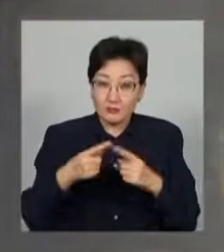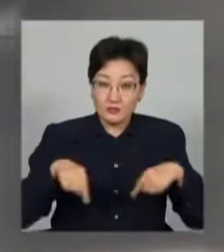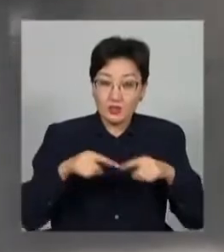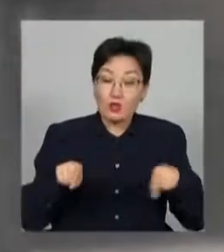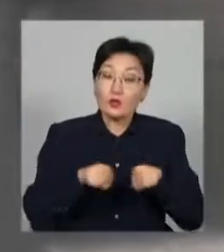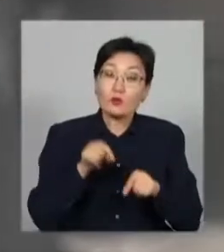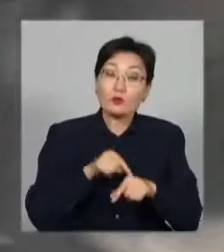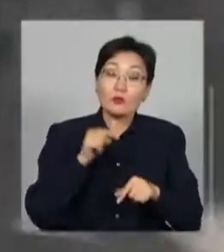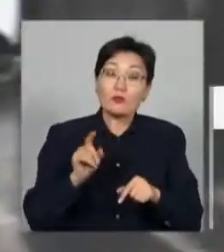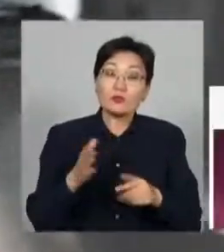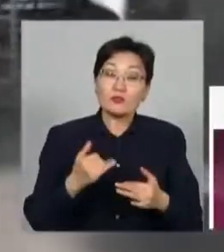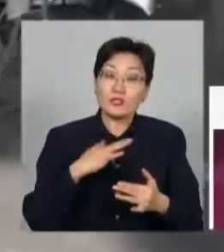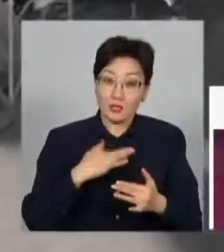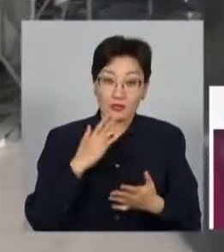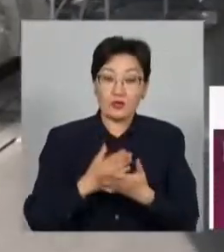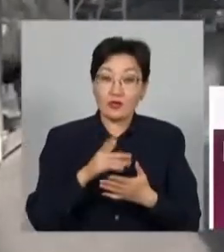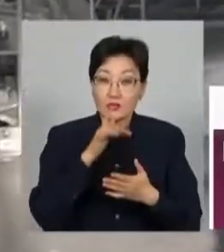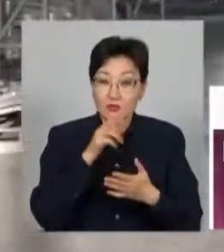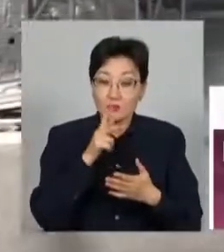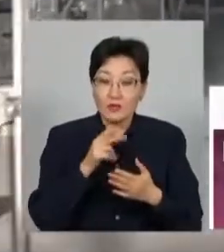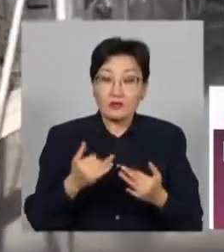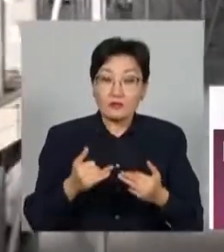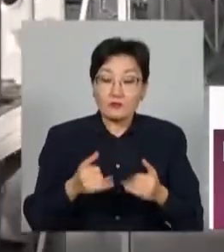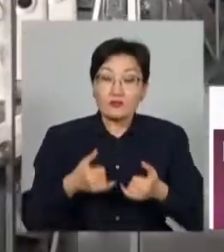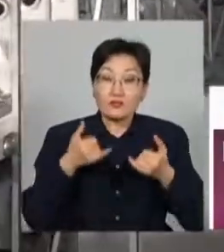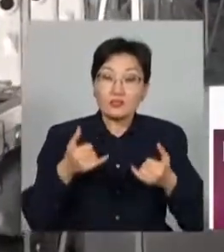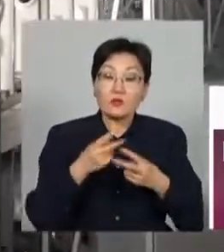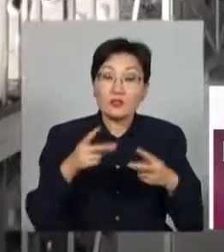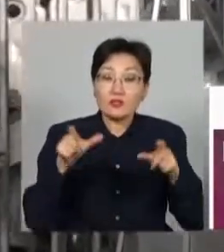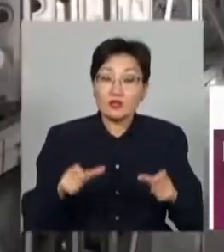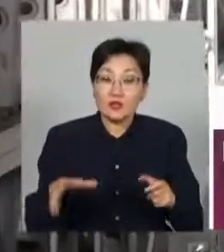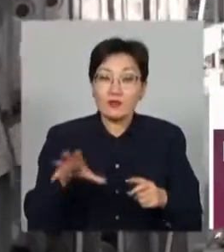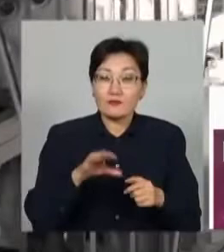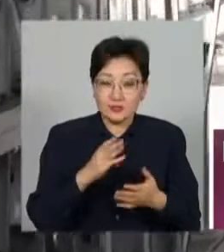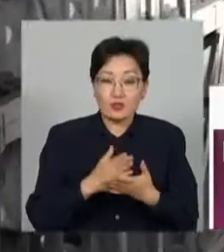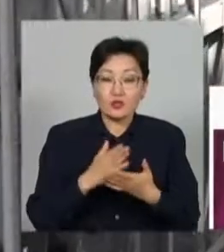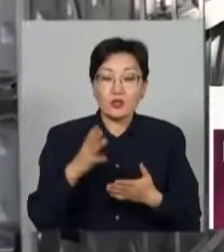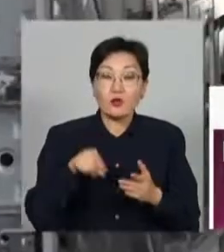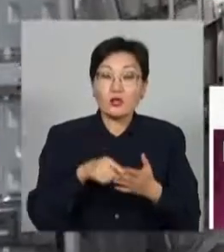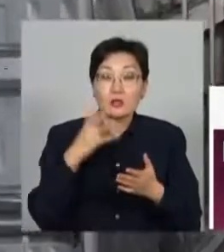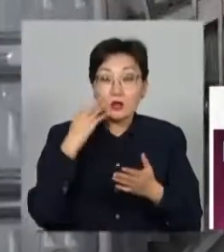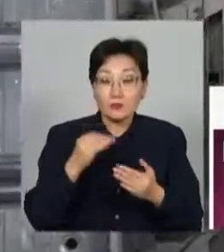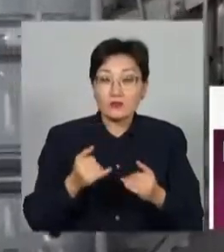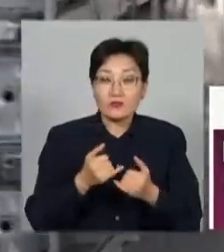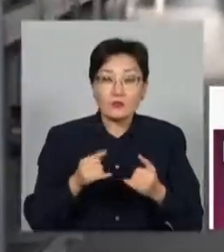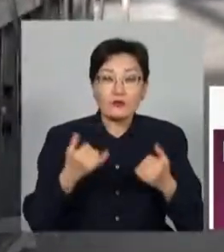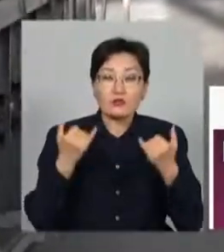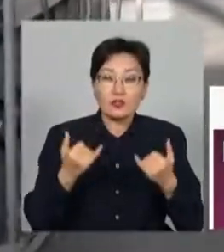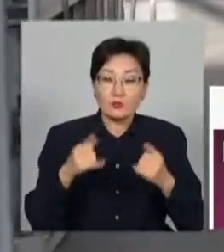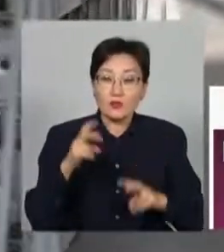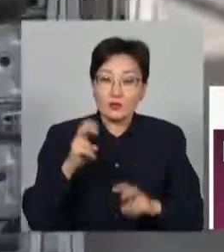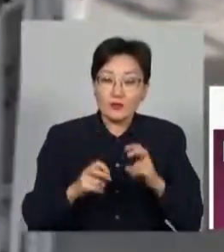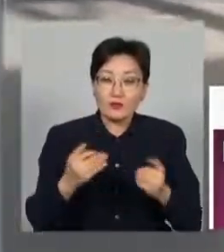Такое ощущение, будто нахожусь в Корее. Но нет, уважаемые телезрители, это все еще Алматы. Этот суперсовременный завод